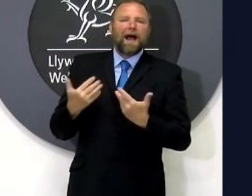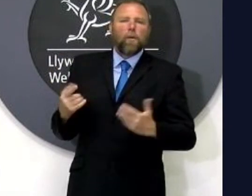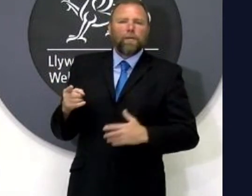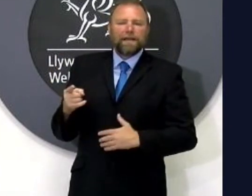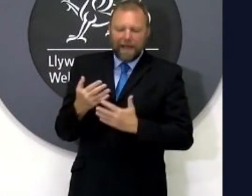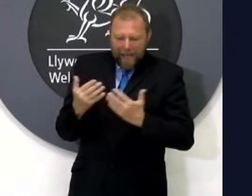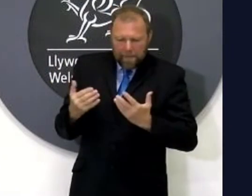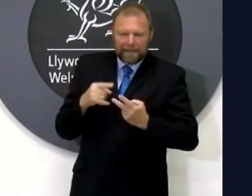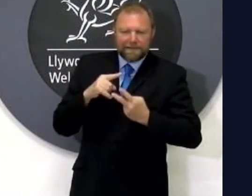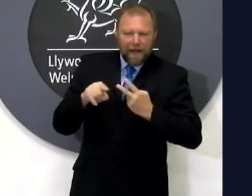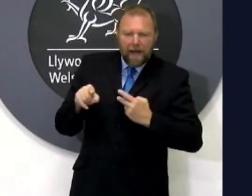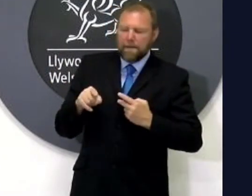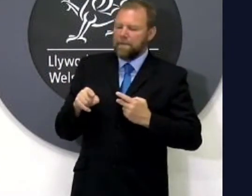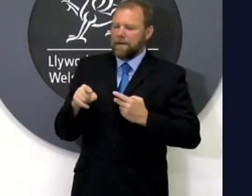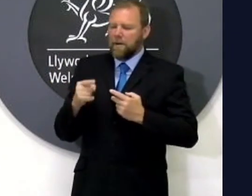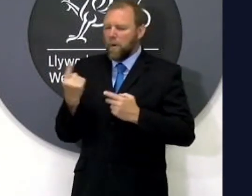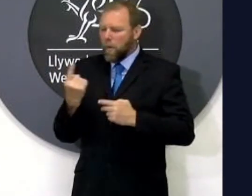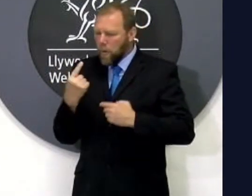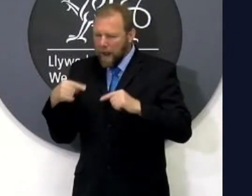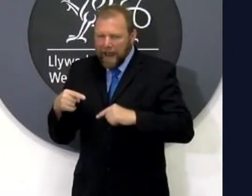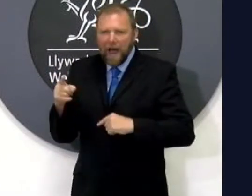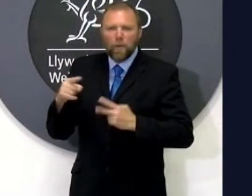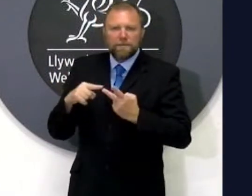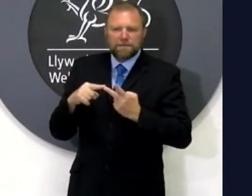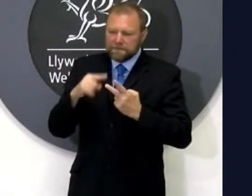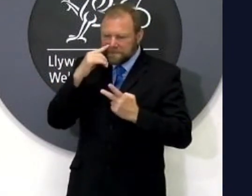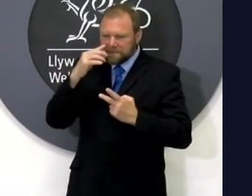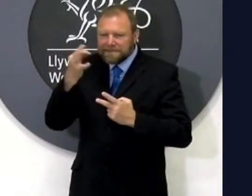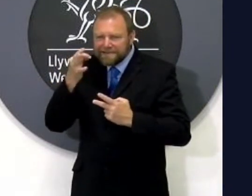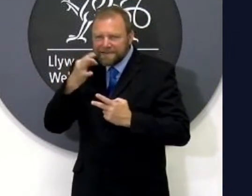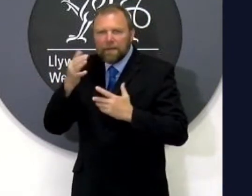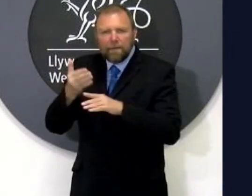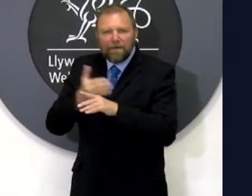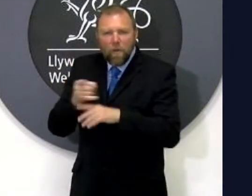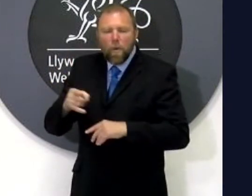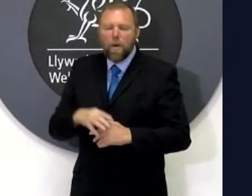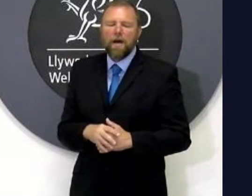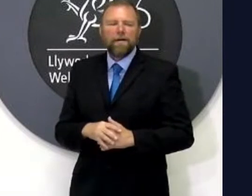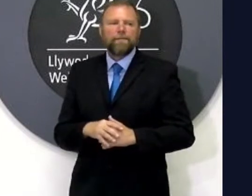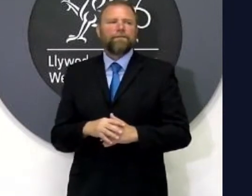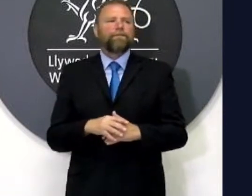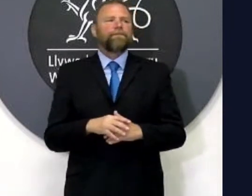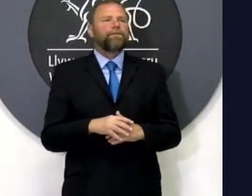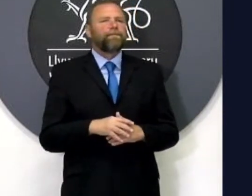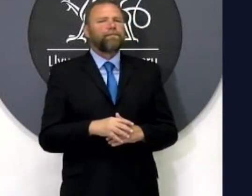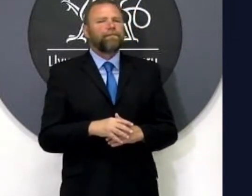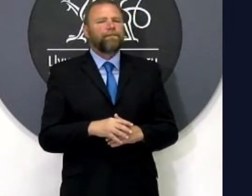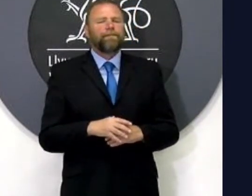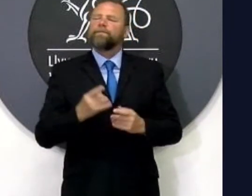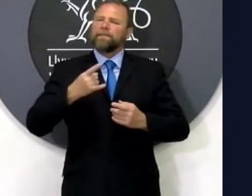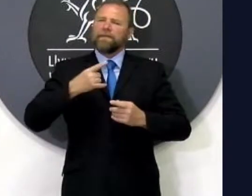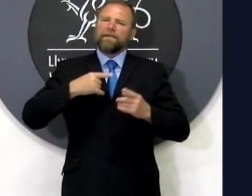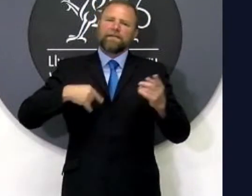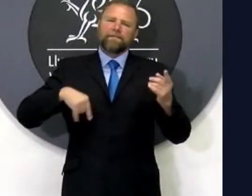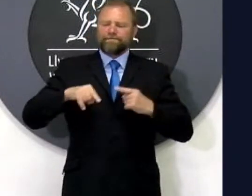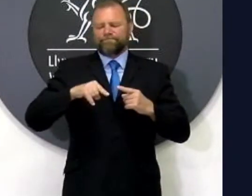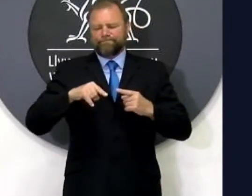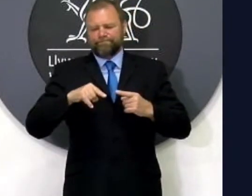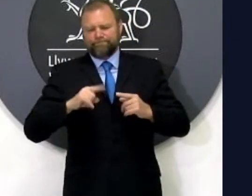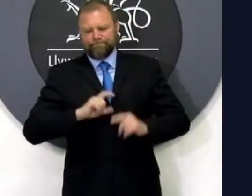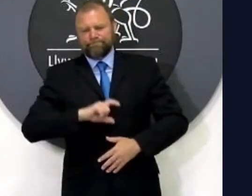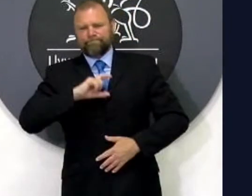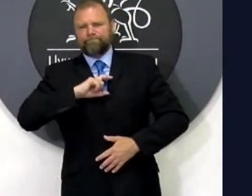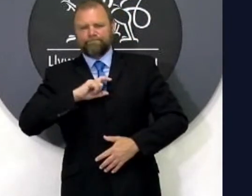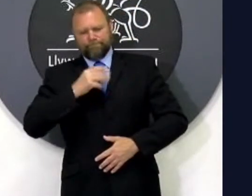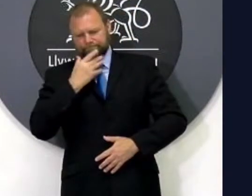ger bron cartrefi gofal yma. I ni'n hyderus bod canran uchel iawn o bobl yn y cartrefi gofal